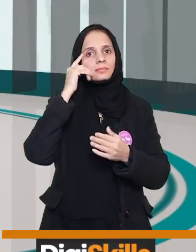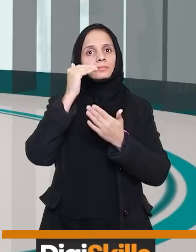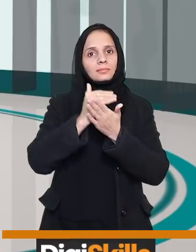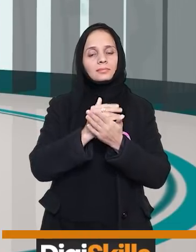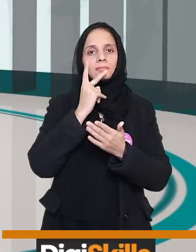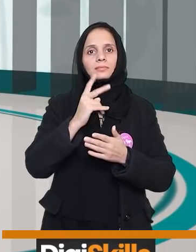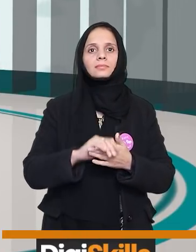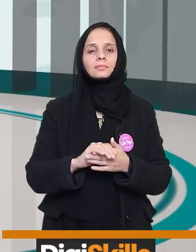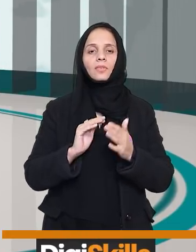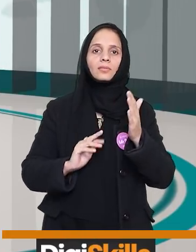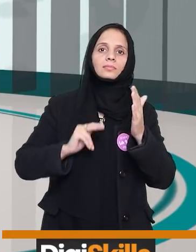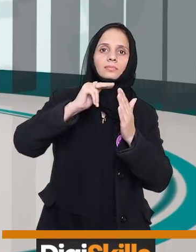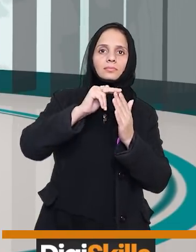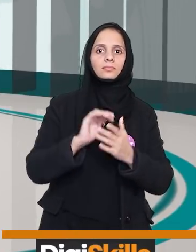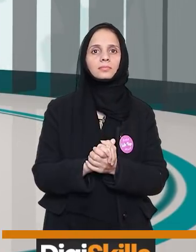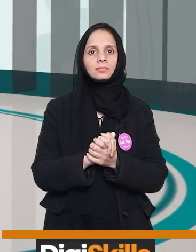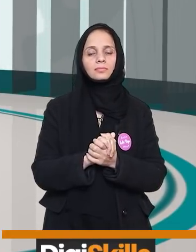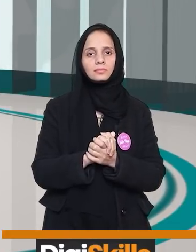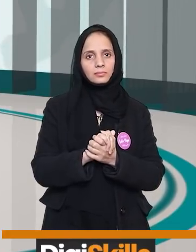it down as the word says.